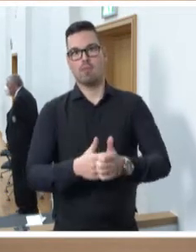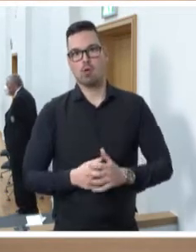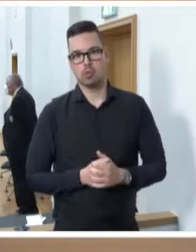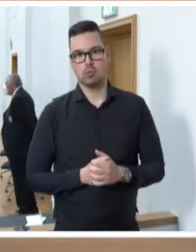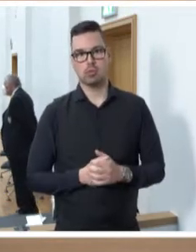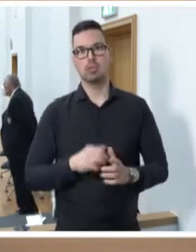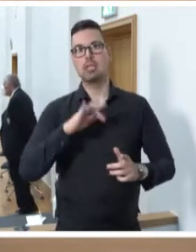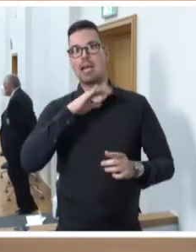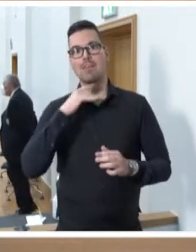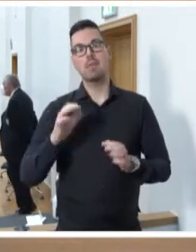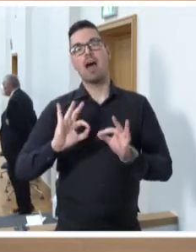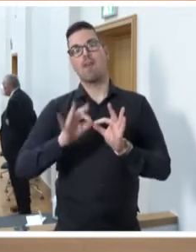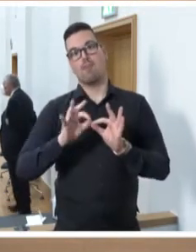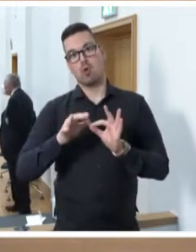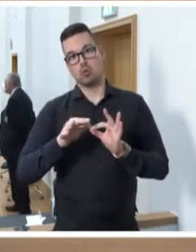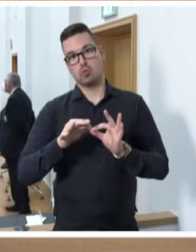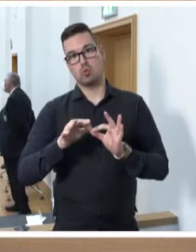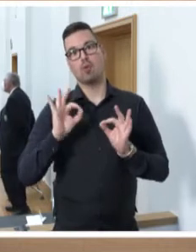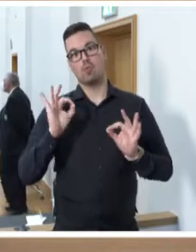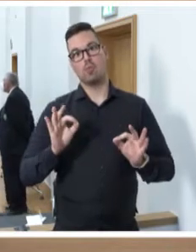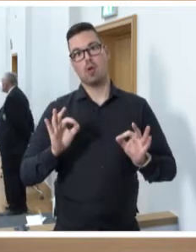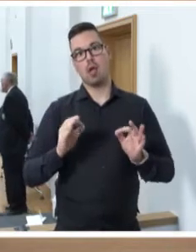vielmehr die Funktionsfähigkeit des Parlaments.